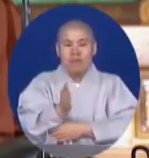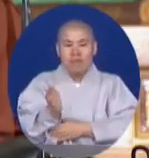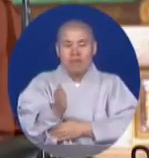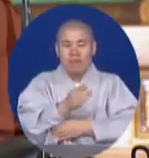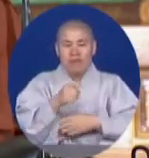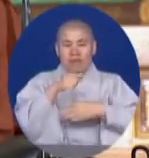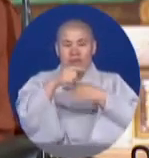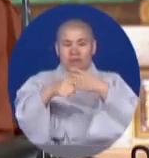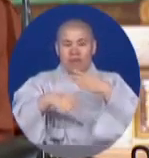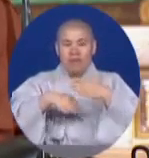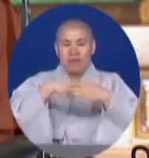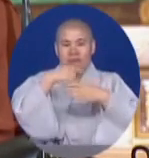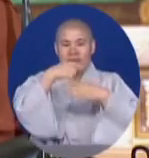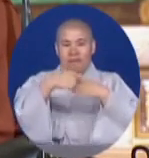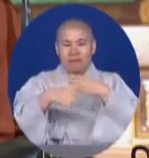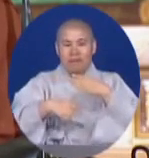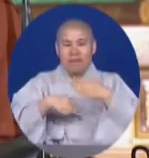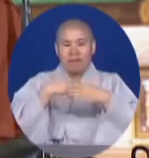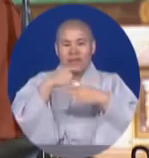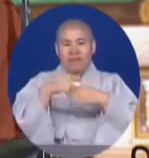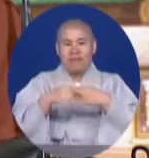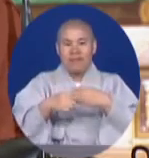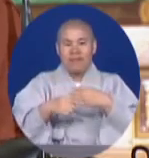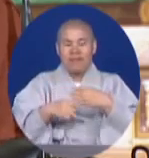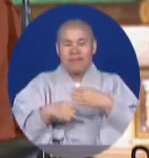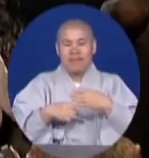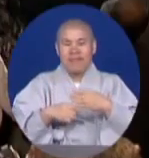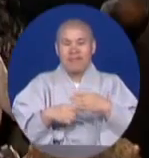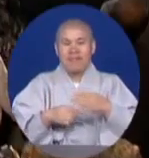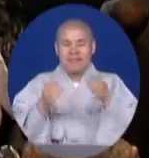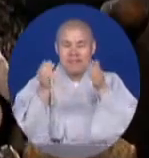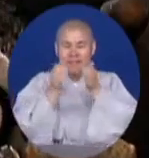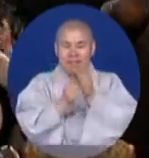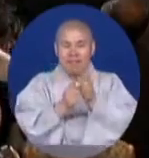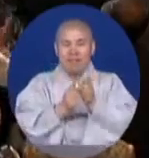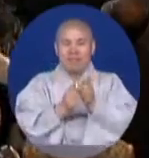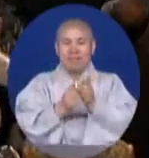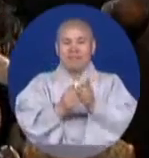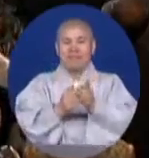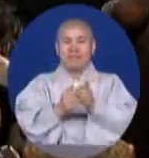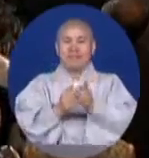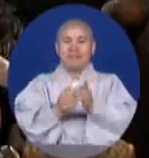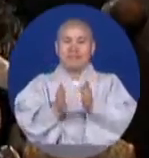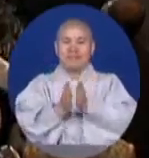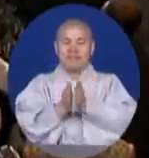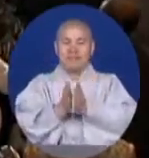사시사철 다예요.